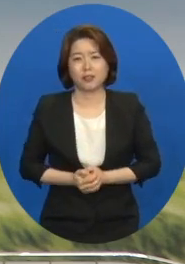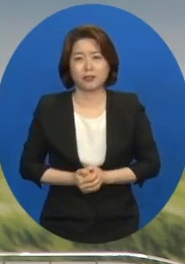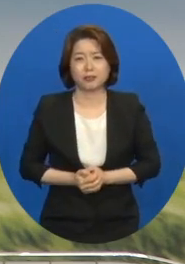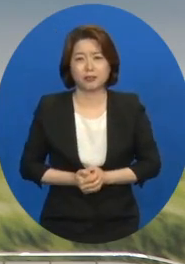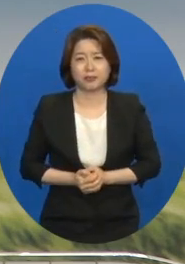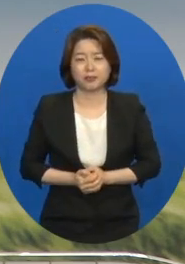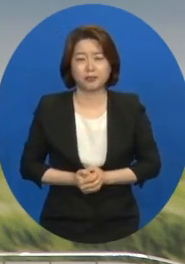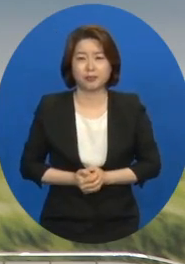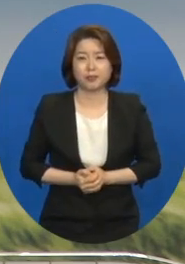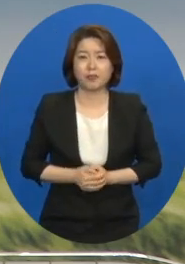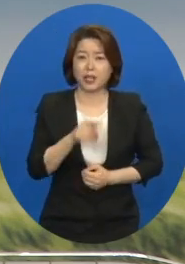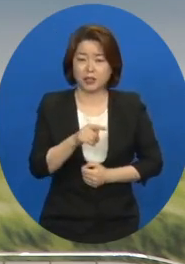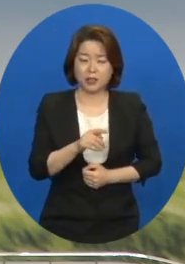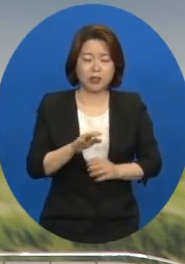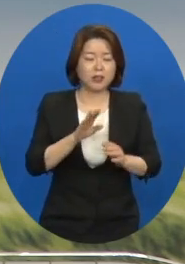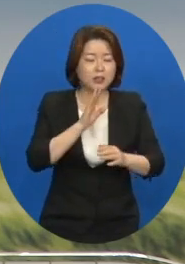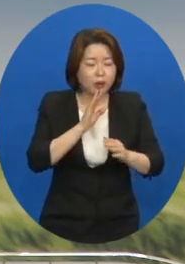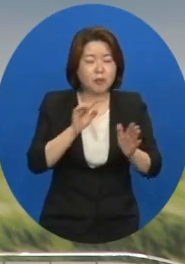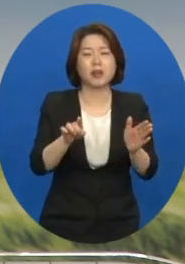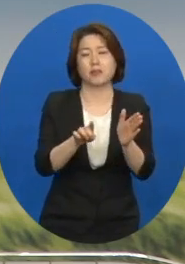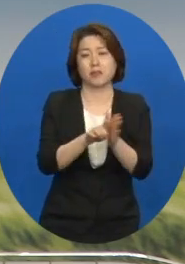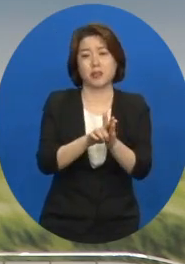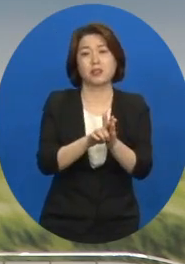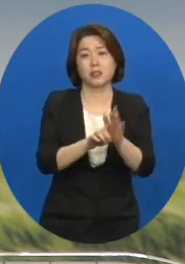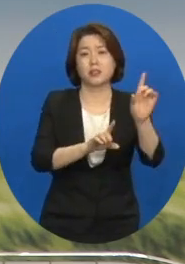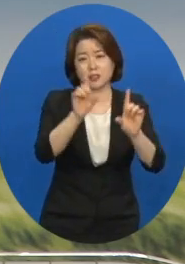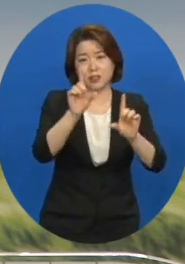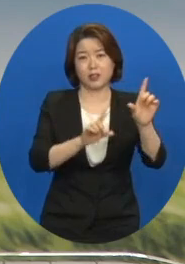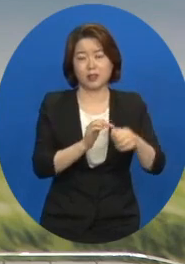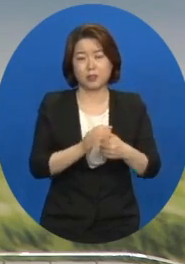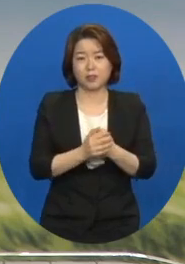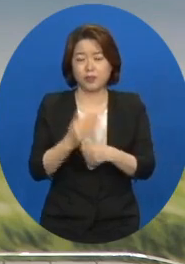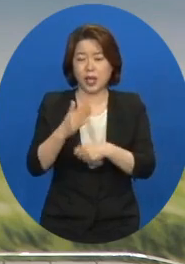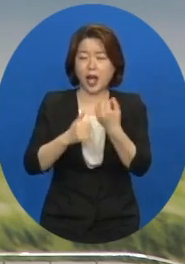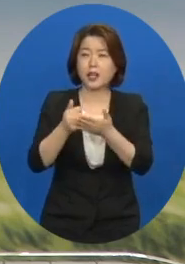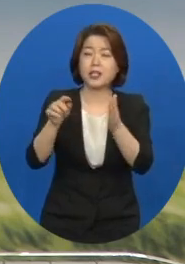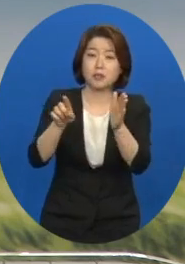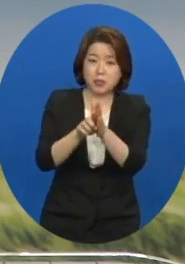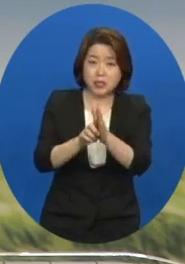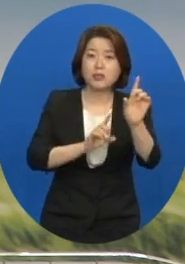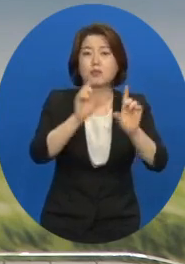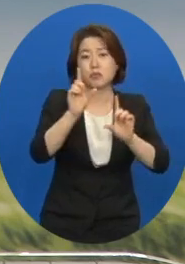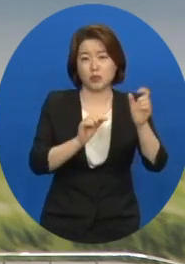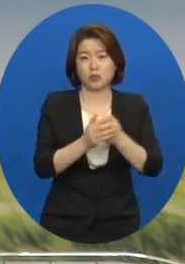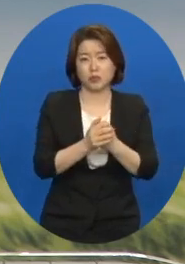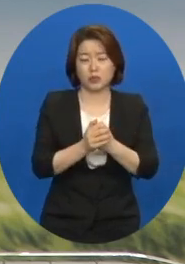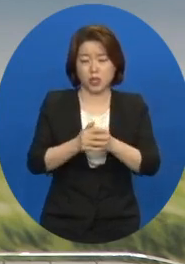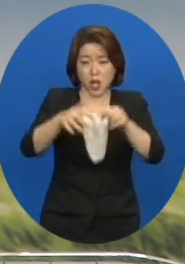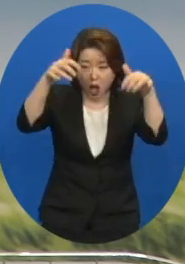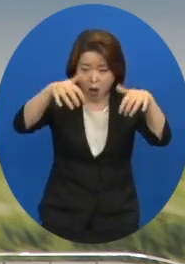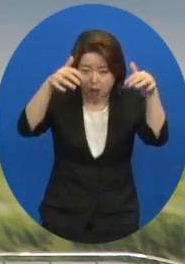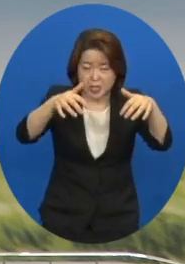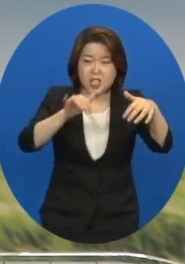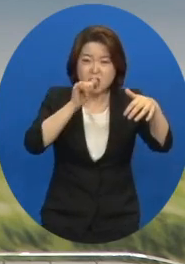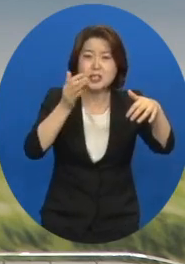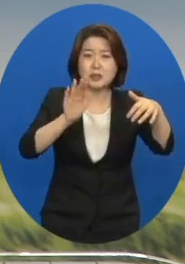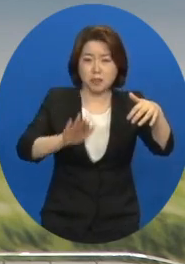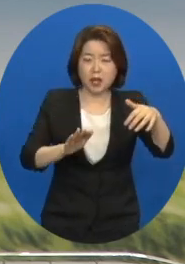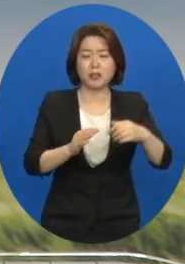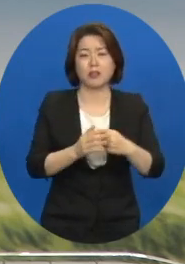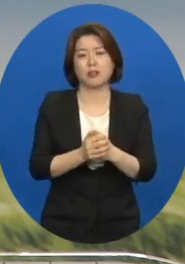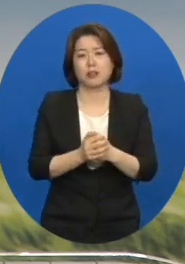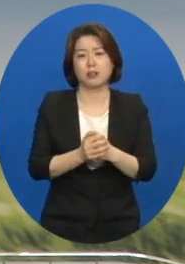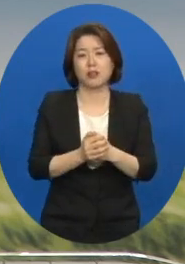쏟아지더라고요. 그건 전적으로 믿음이에요. 하나님을 믿는 믿음. 비는 쏟아지는데